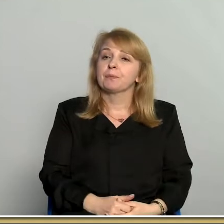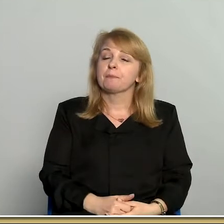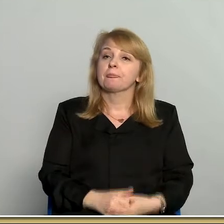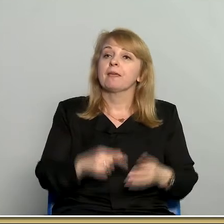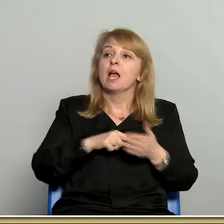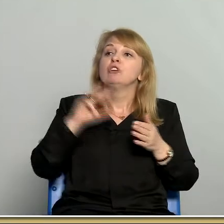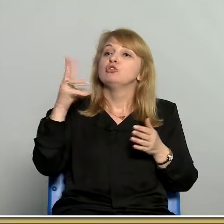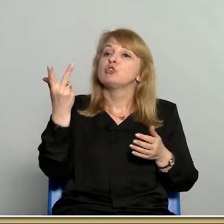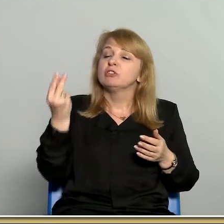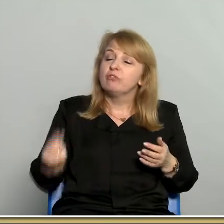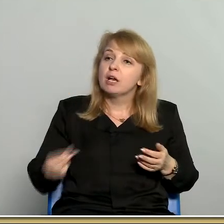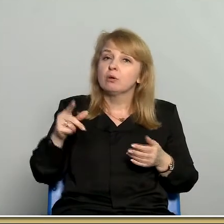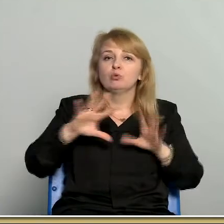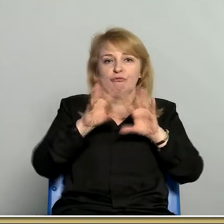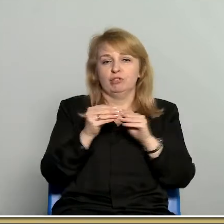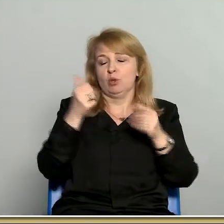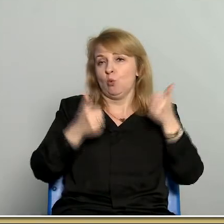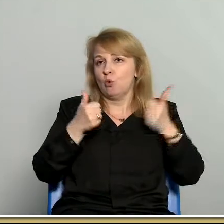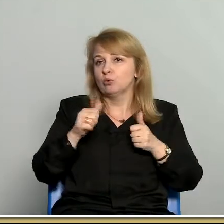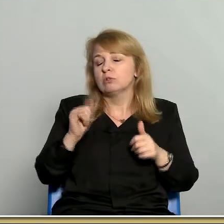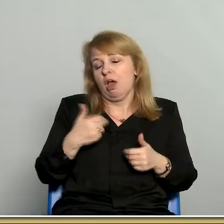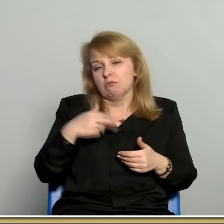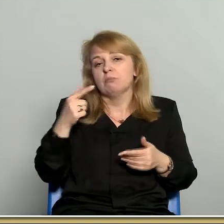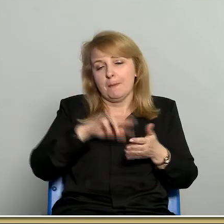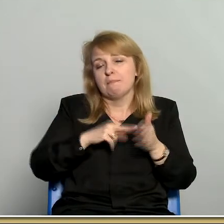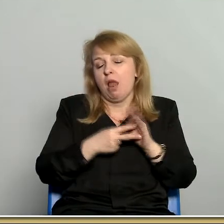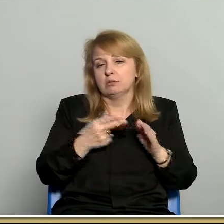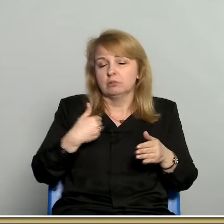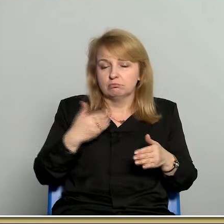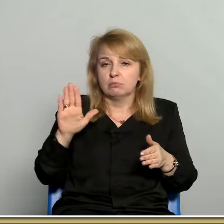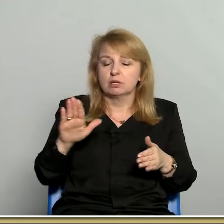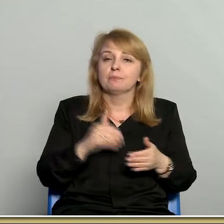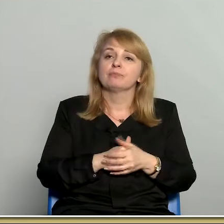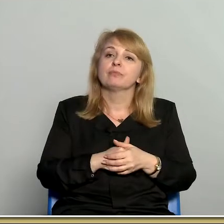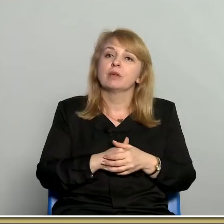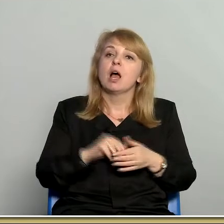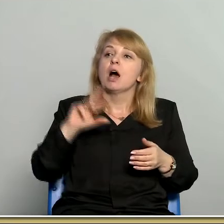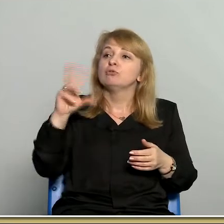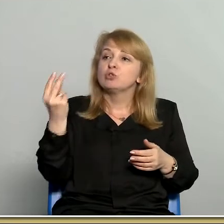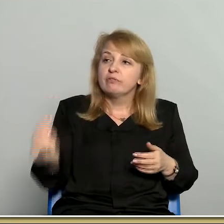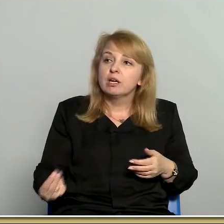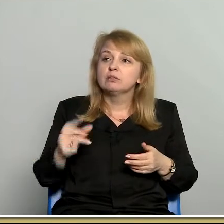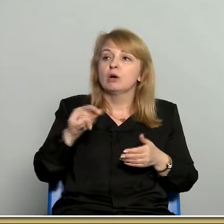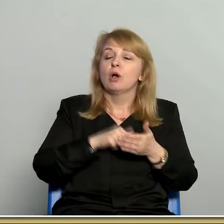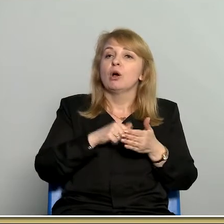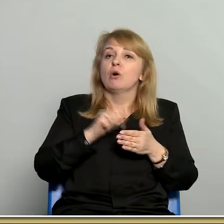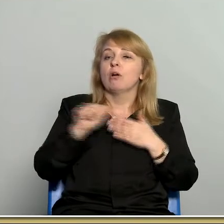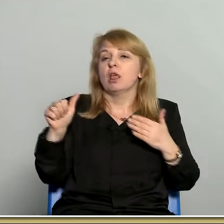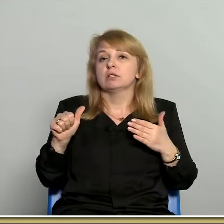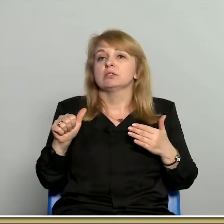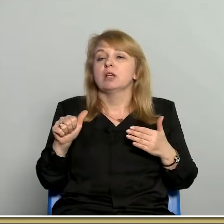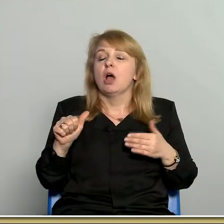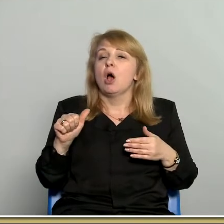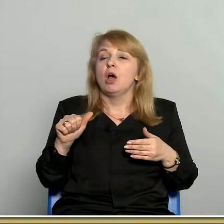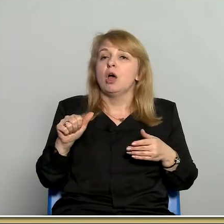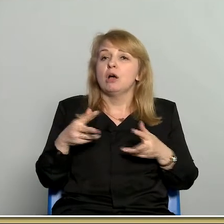trzecim kwartale. To są wszystkie konkursy, które są przewidziane na trzeci kwartał. Mówiąc o trzecim kwartale, mówimy tutaj raczej o